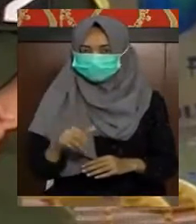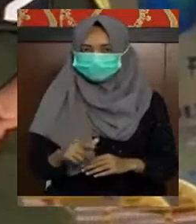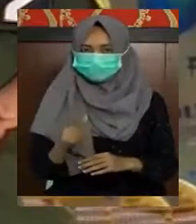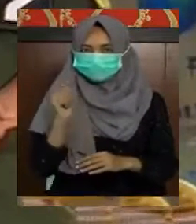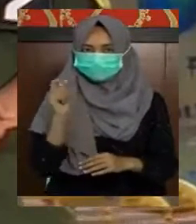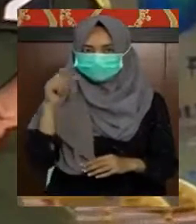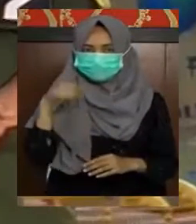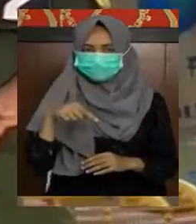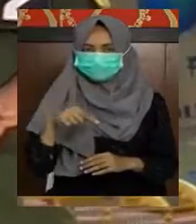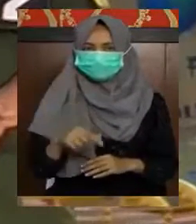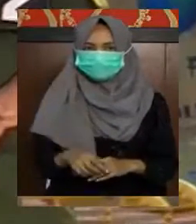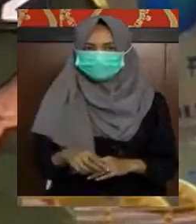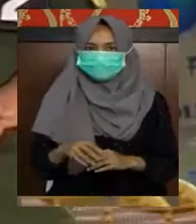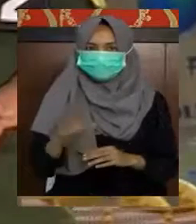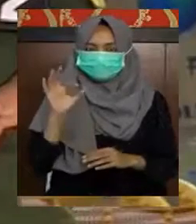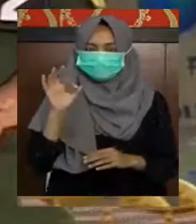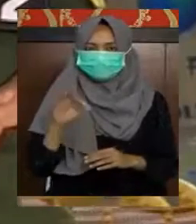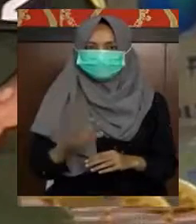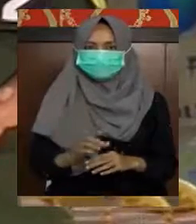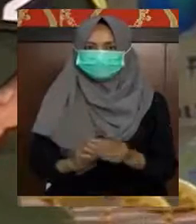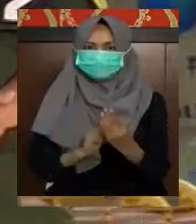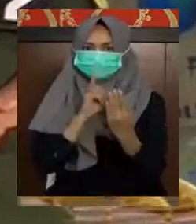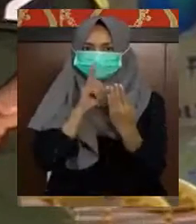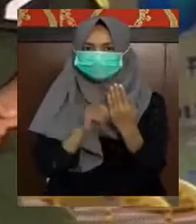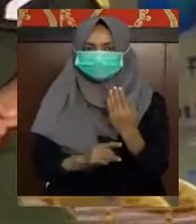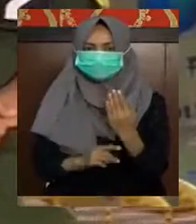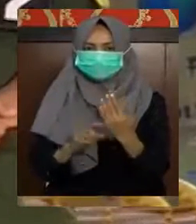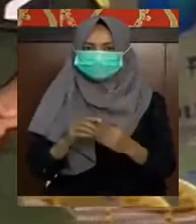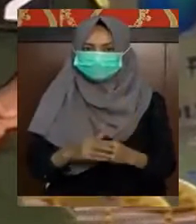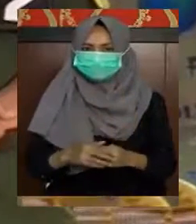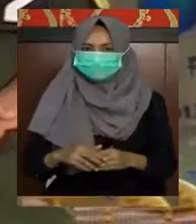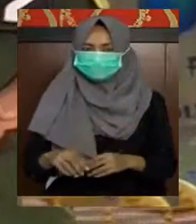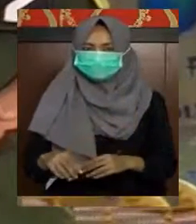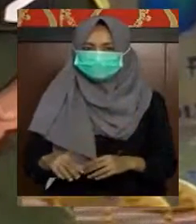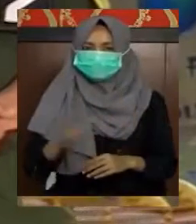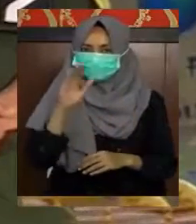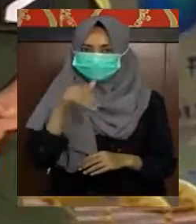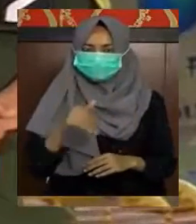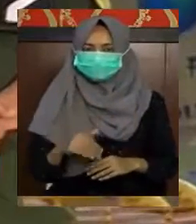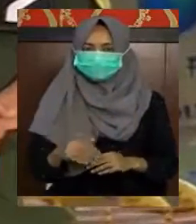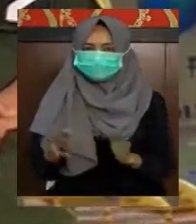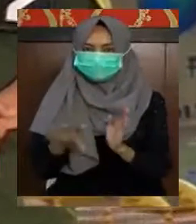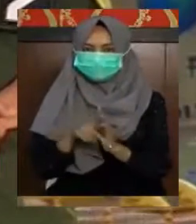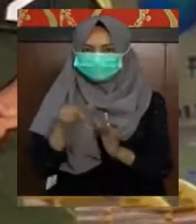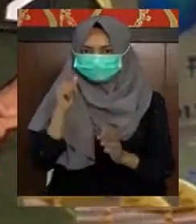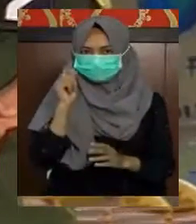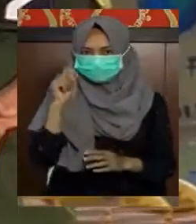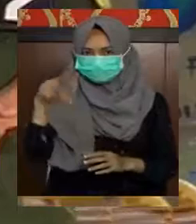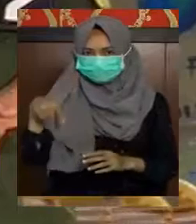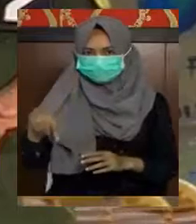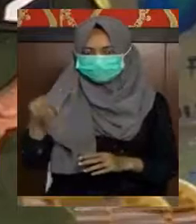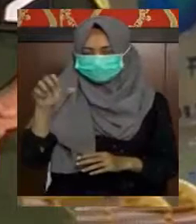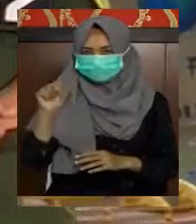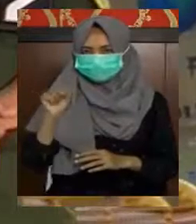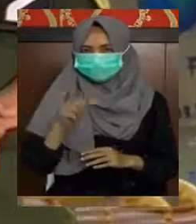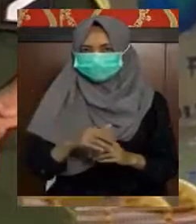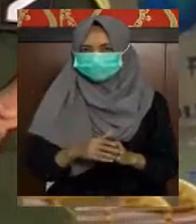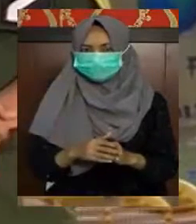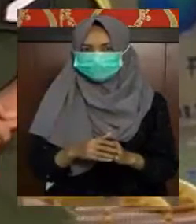manfaatkan momentum ini sebaik-baiknya pada seluruh warga masyarakat Kota Blitar untuk menyalurkan aspirasi politiknya.